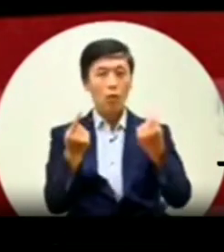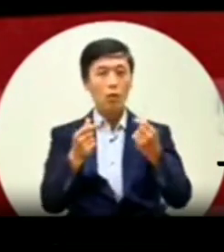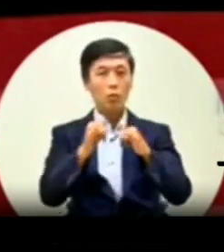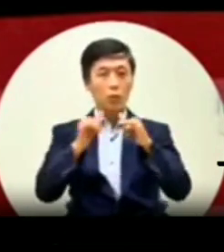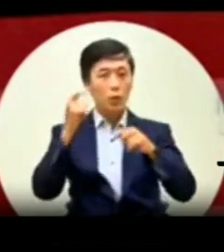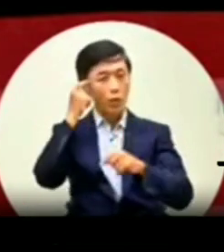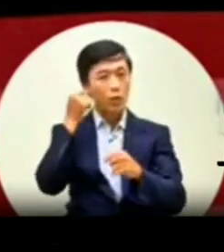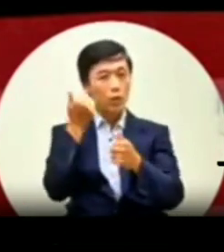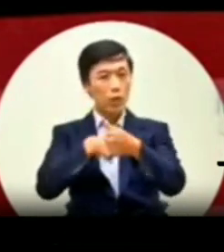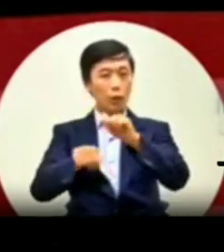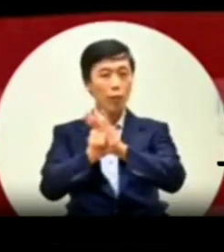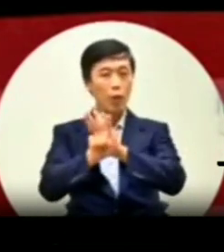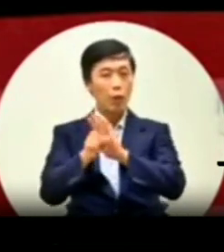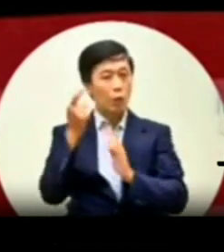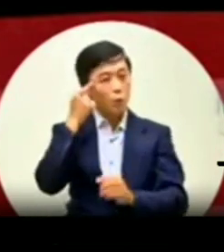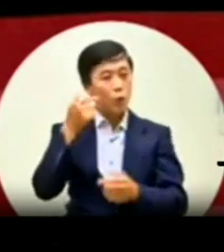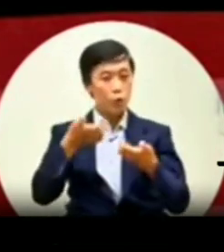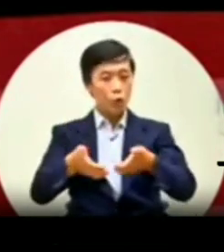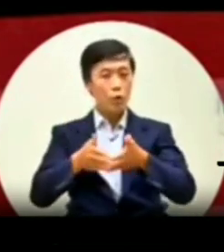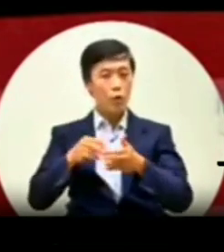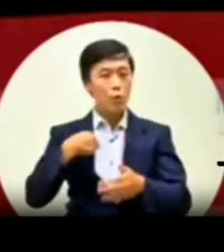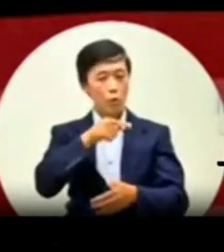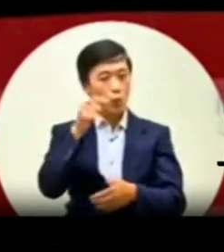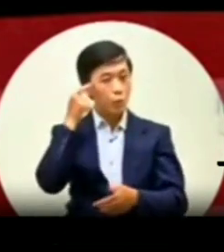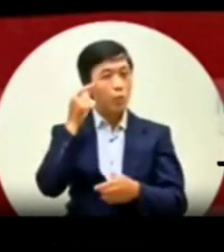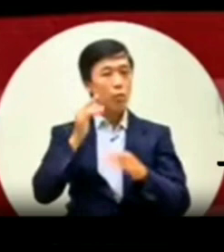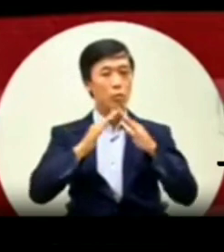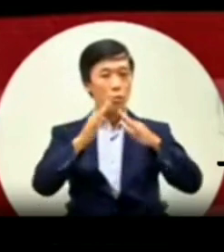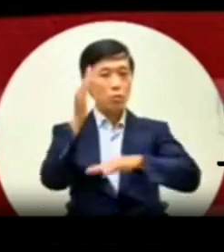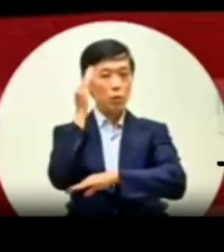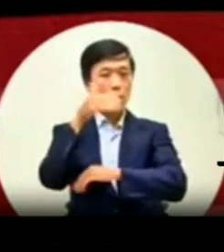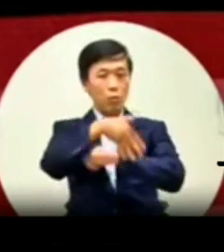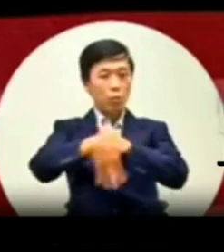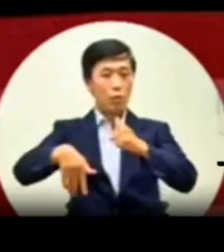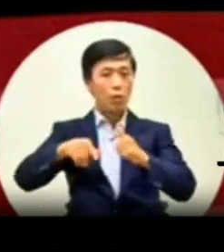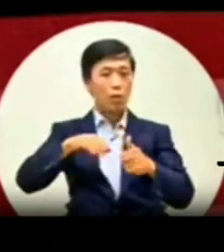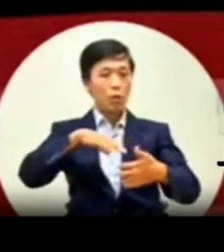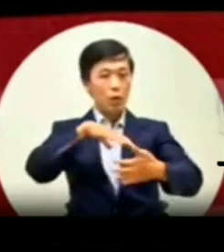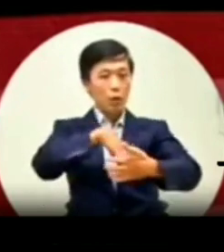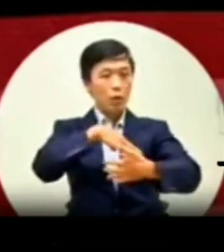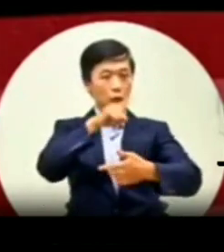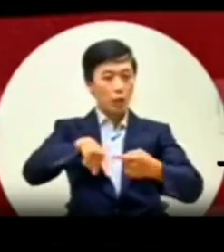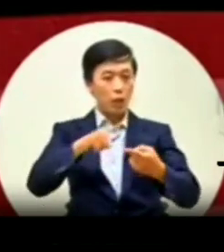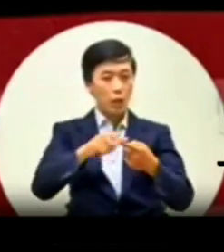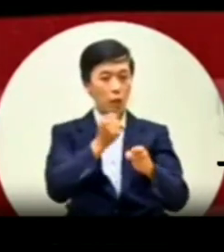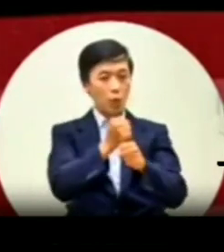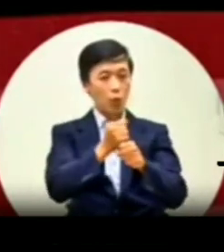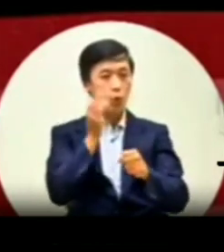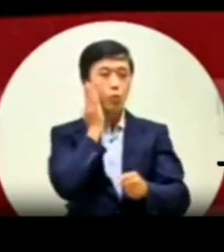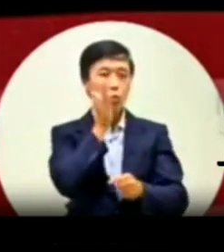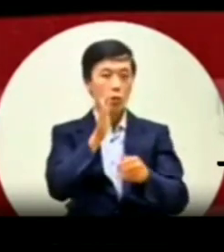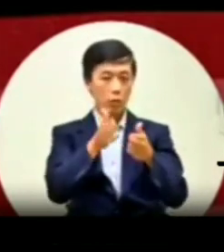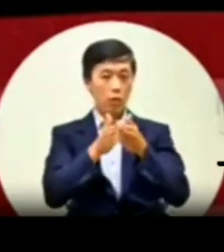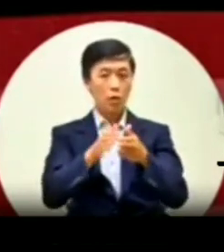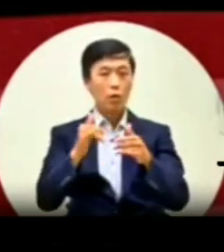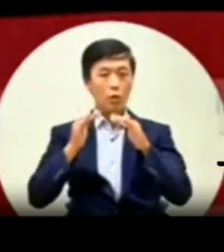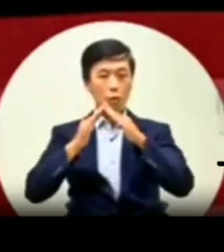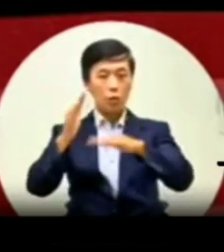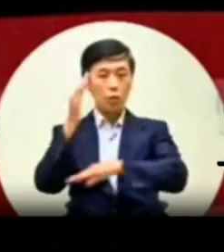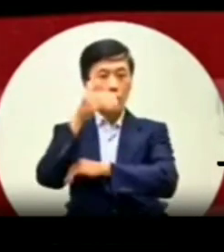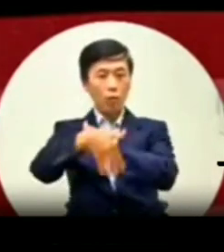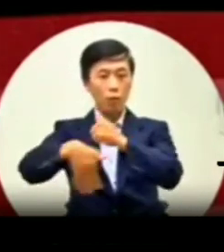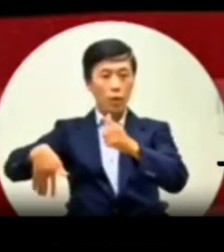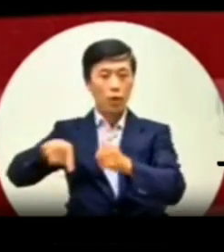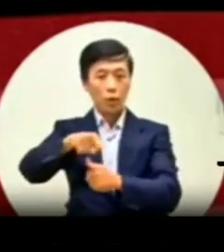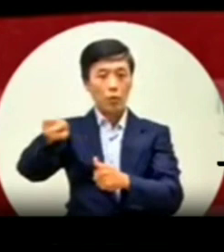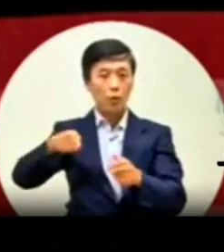得很重要，我们觉得这些事情都是市政里面应该要很顺畅的一块，甚至市府团队是应该要非